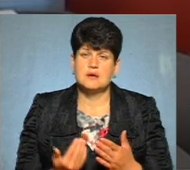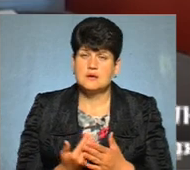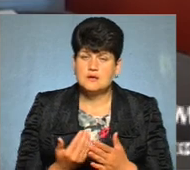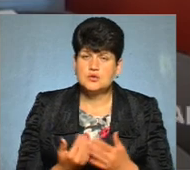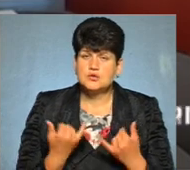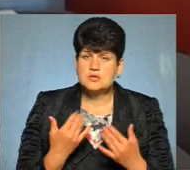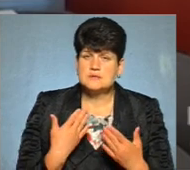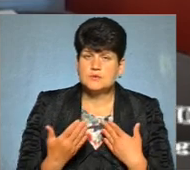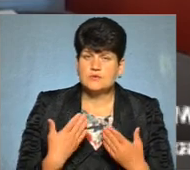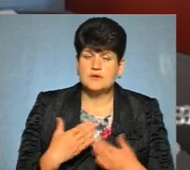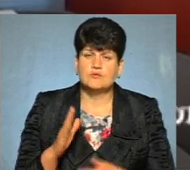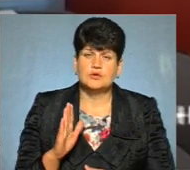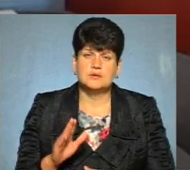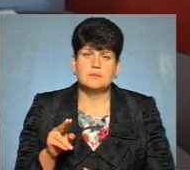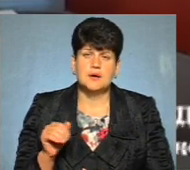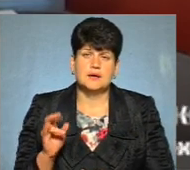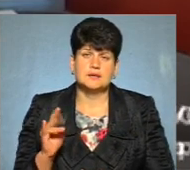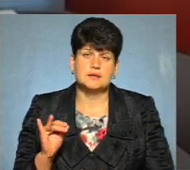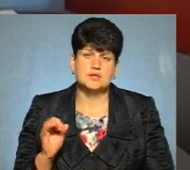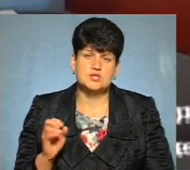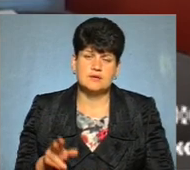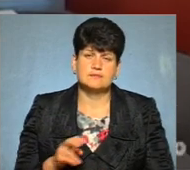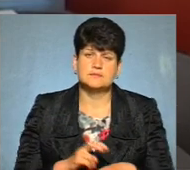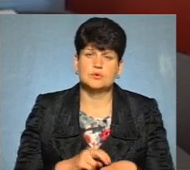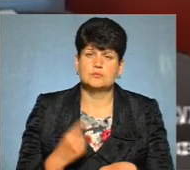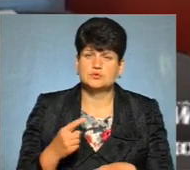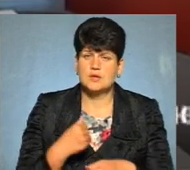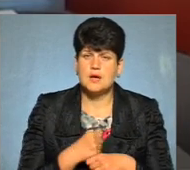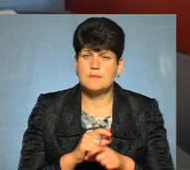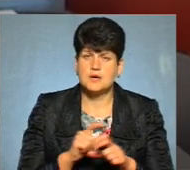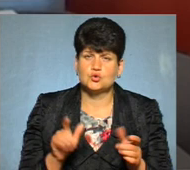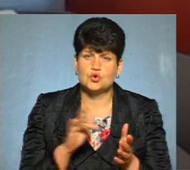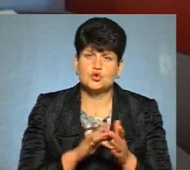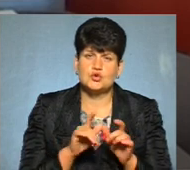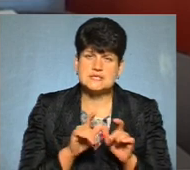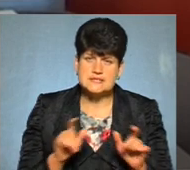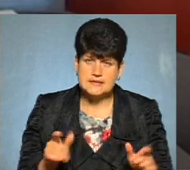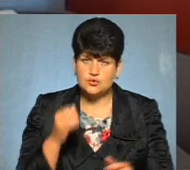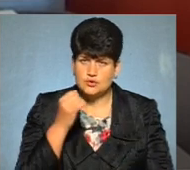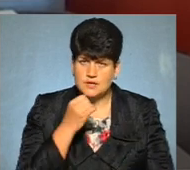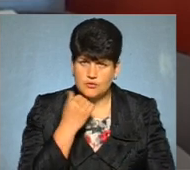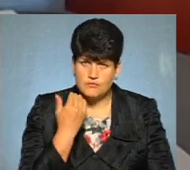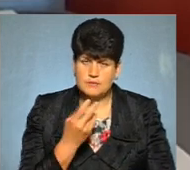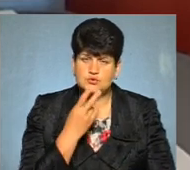ми сьогодні спілкувалися з Володимиром Паничевим, епідеміологом Тернопільського обласного лабораторного центру. Я вам дякую, що